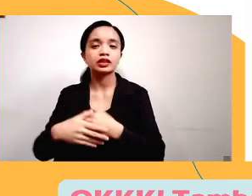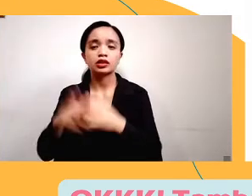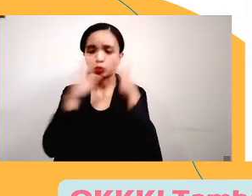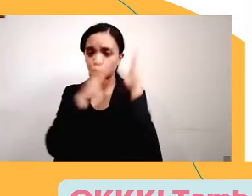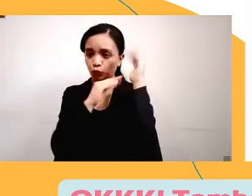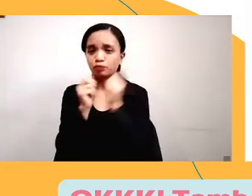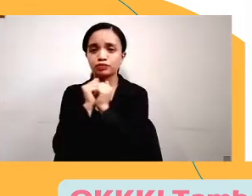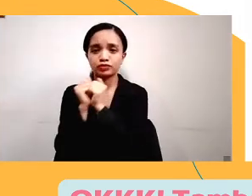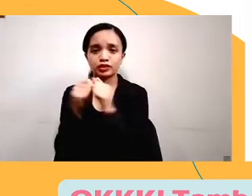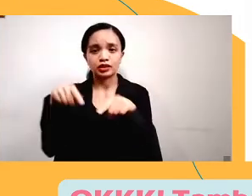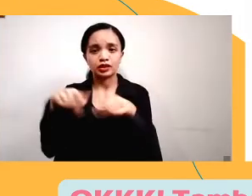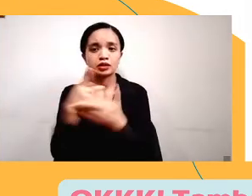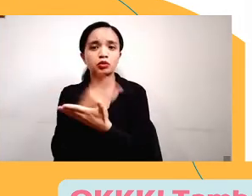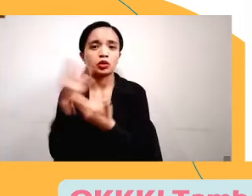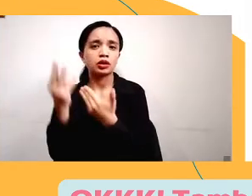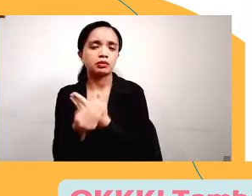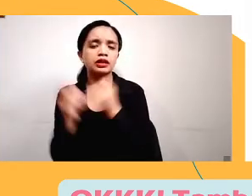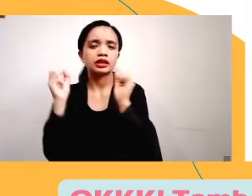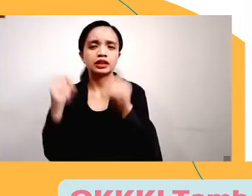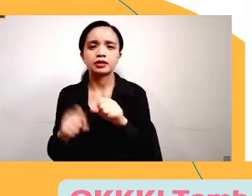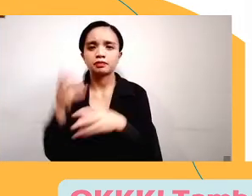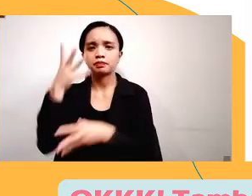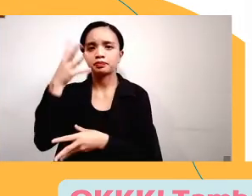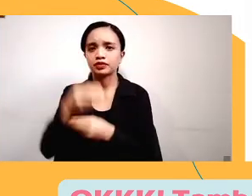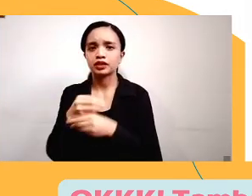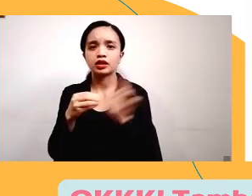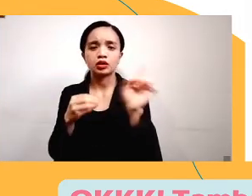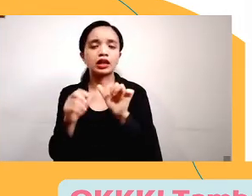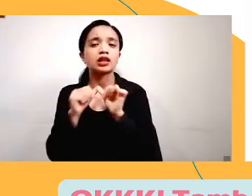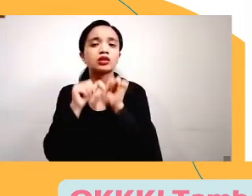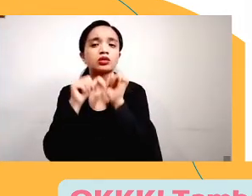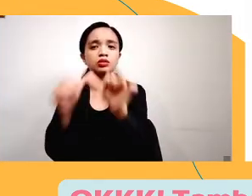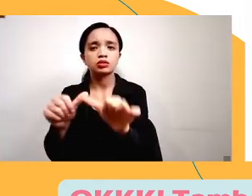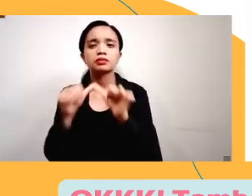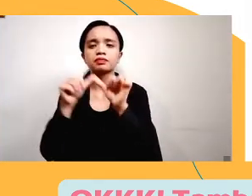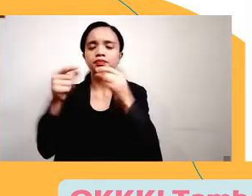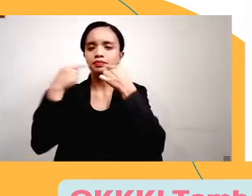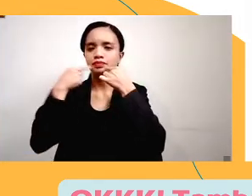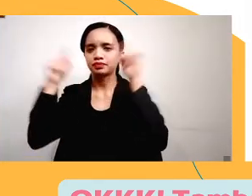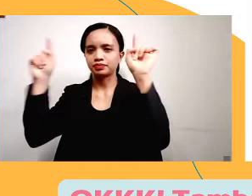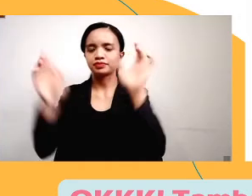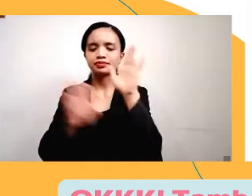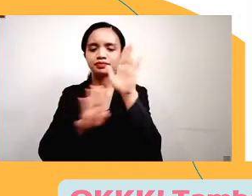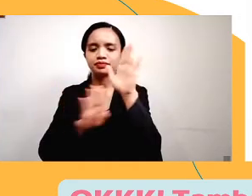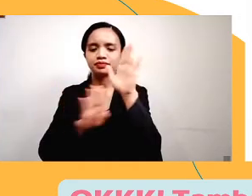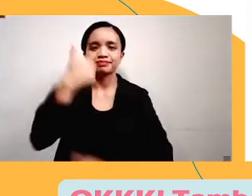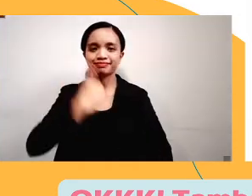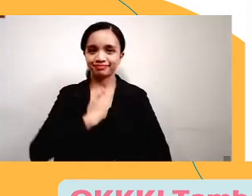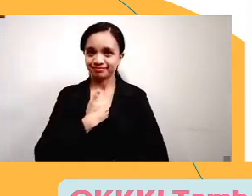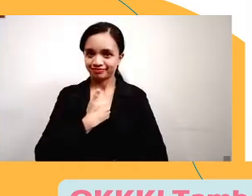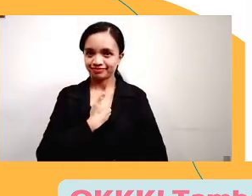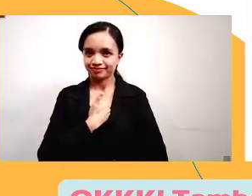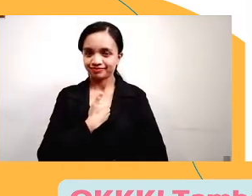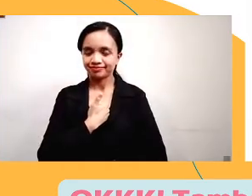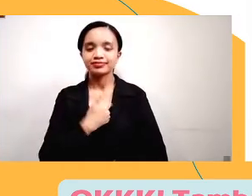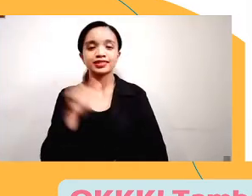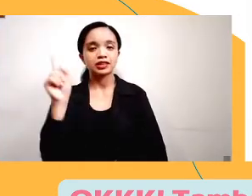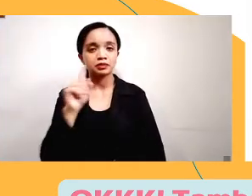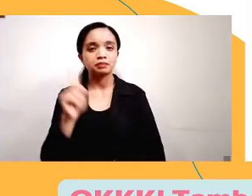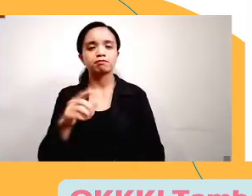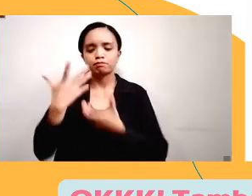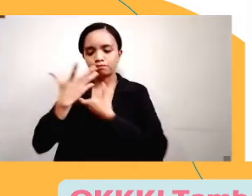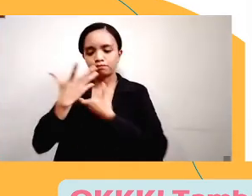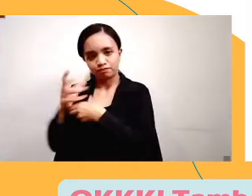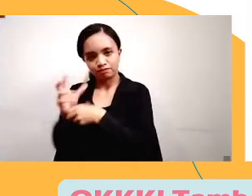inyo ay nakakadagdag doon sa patuloy na pagyabong ng inyong connection sa sarili, ng inyong pagtiwala sa